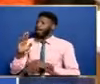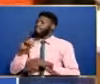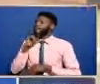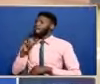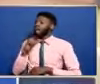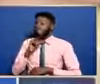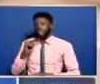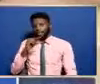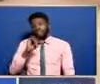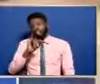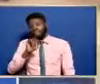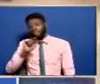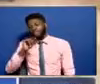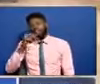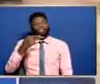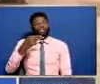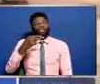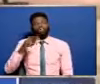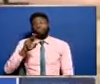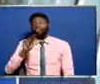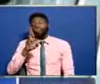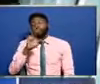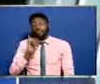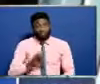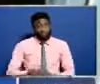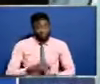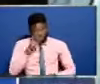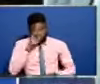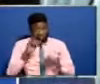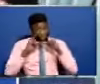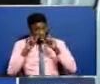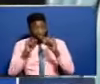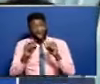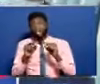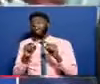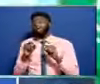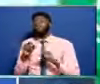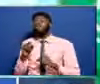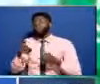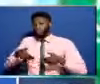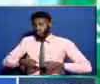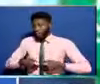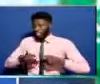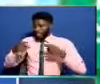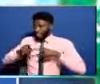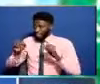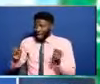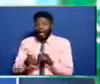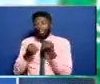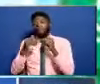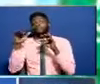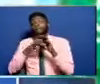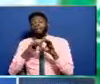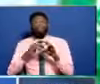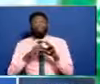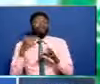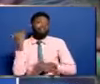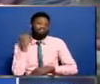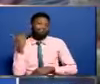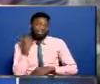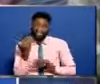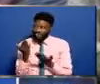County. Police say the young adult could have been part of a criminal gang owing to the weapons found in his house, including unused bullets.